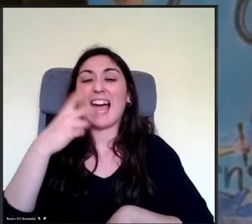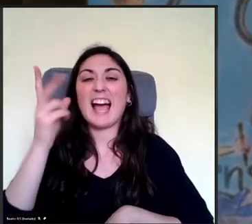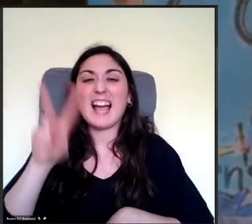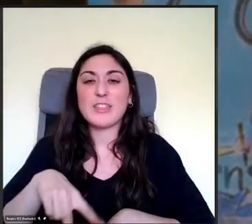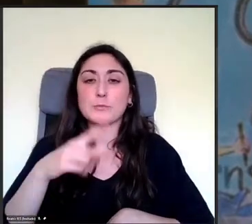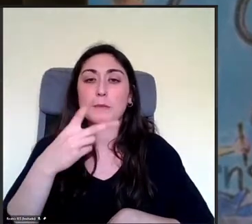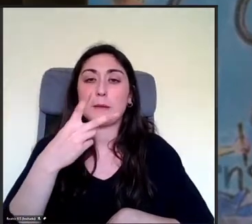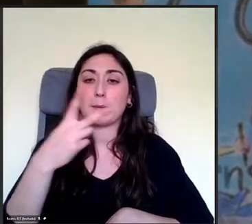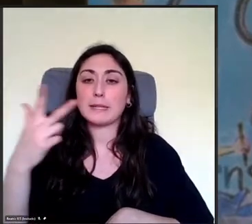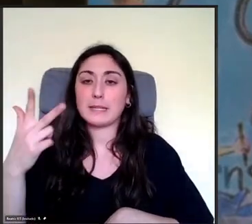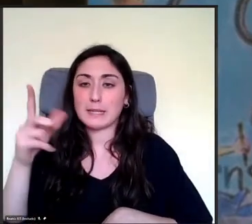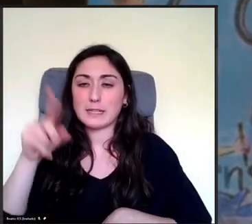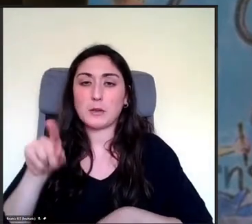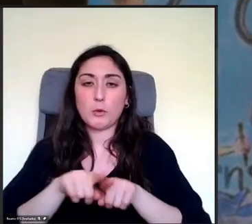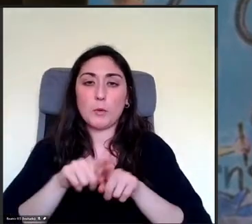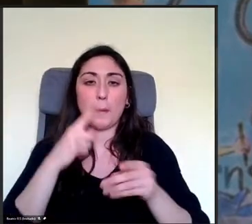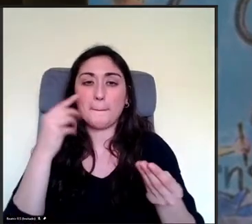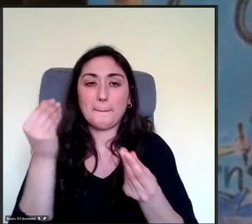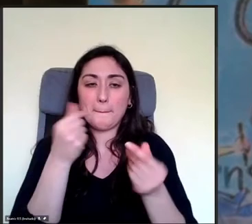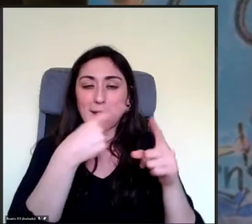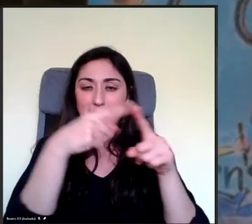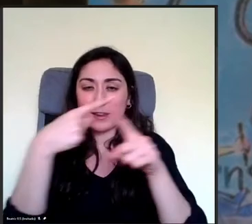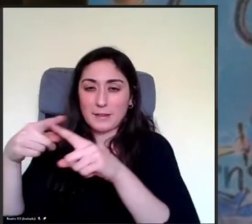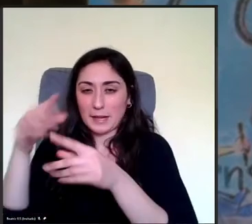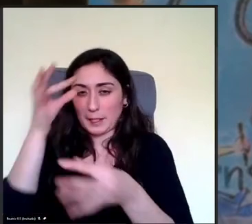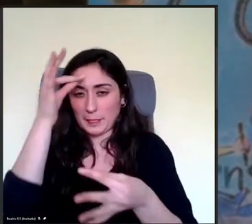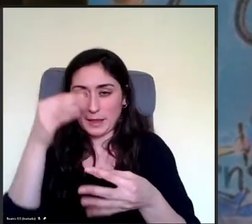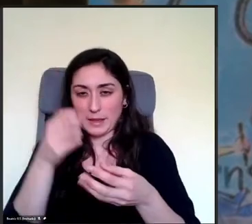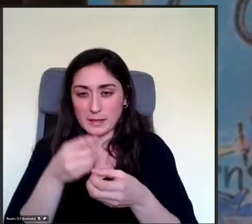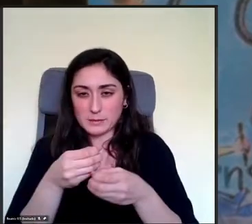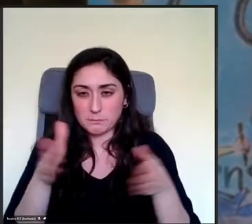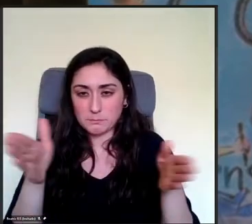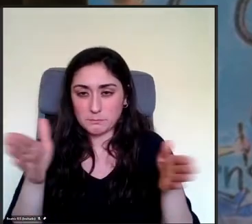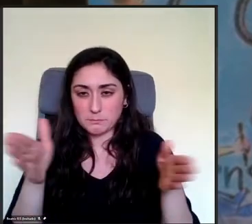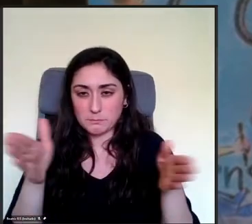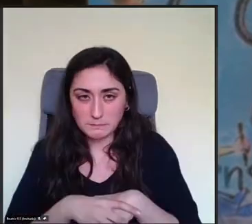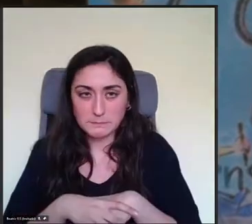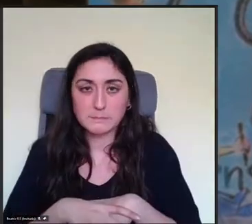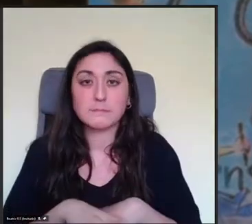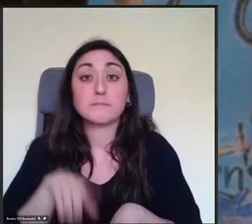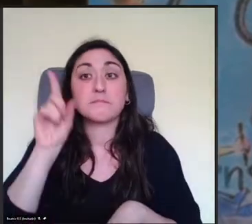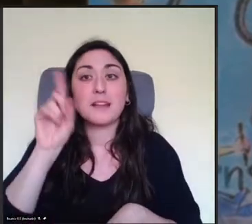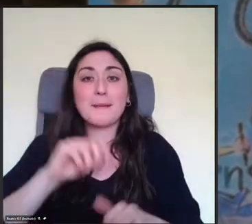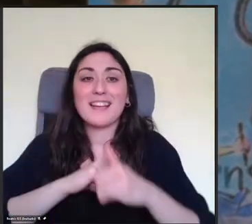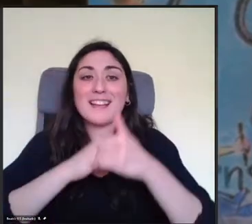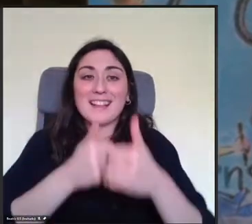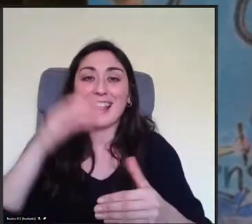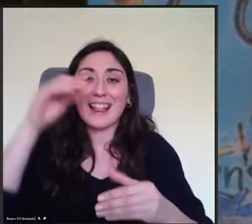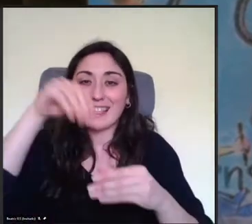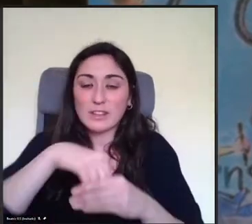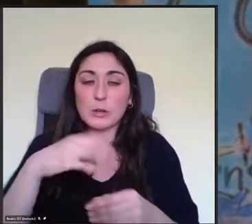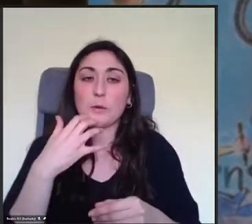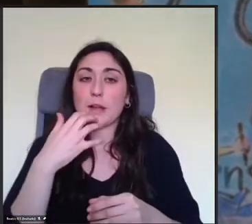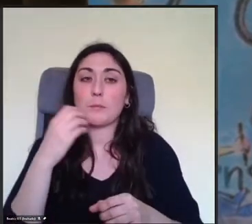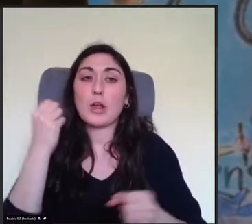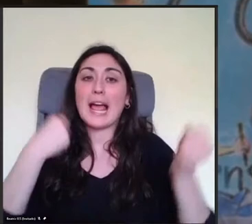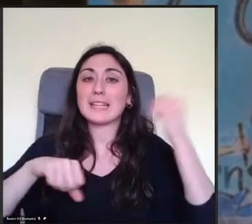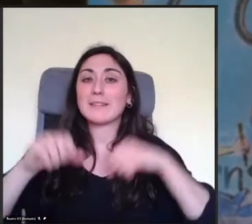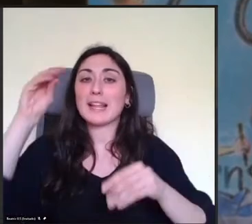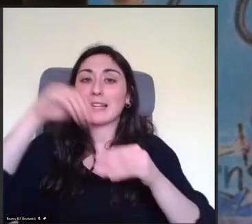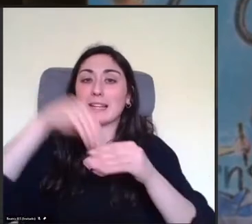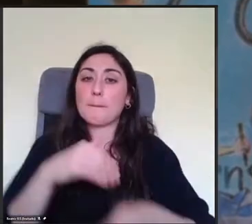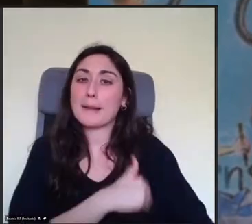matisos. També és un repte incloure aquest congrés en les activitats de curriculars, de batxillerat, de